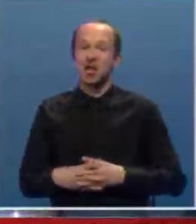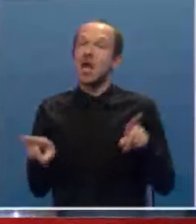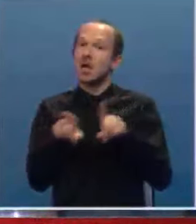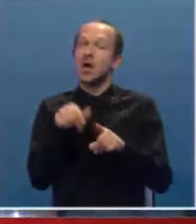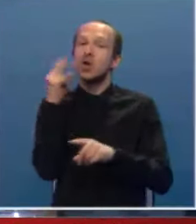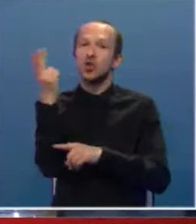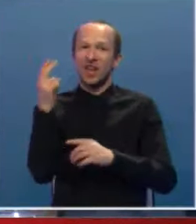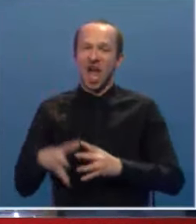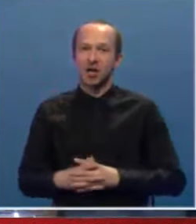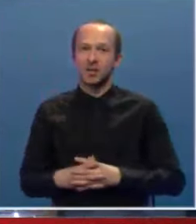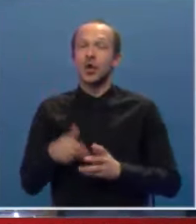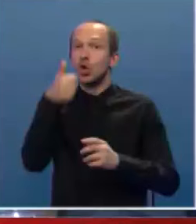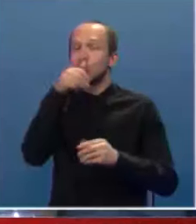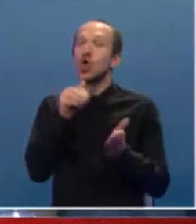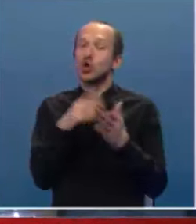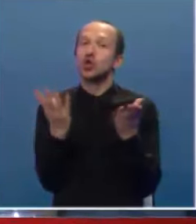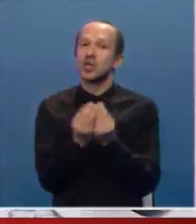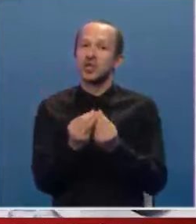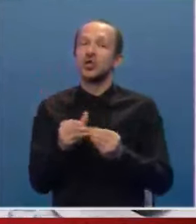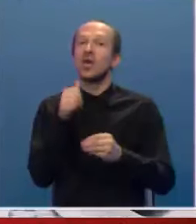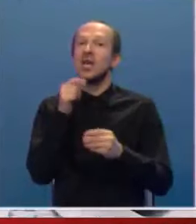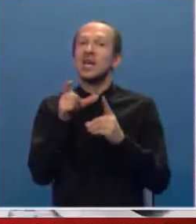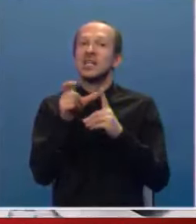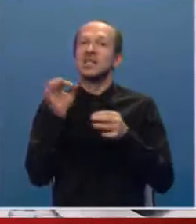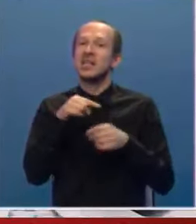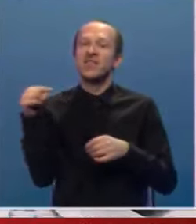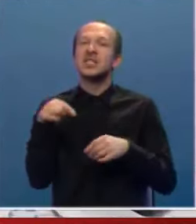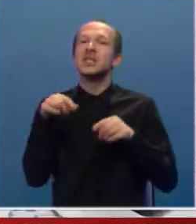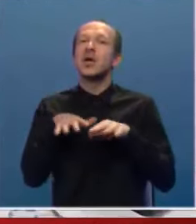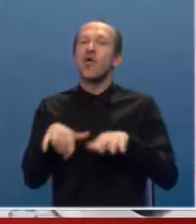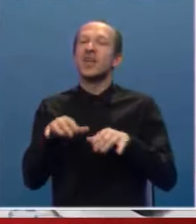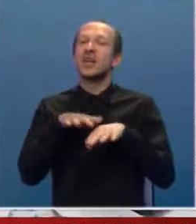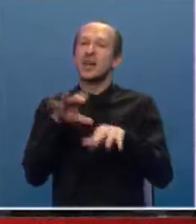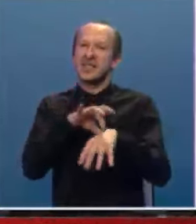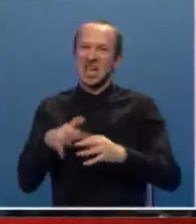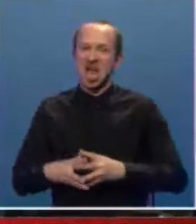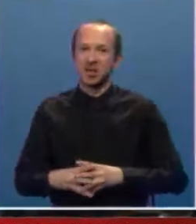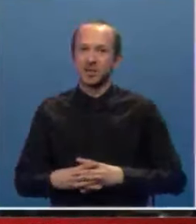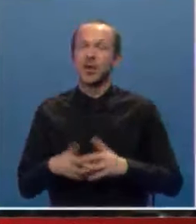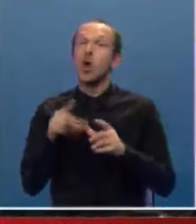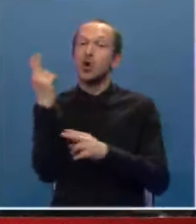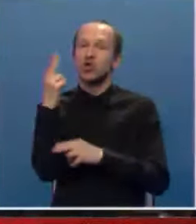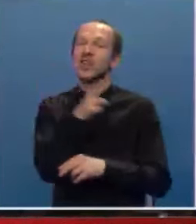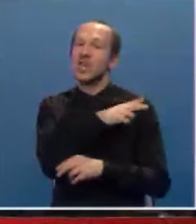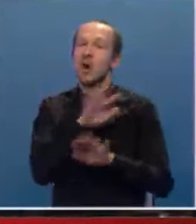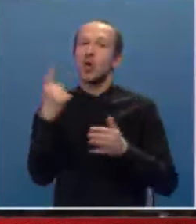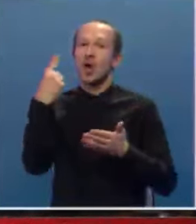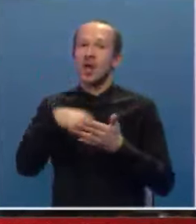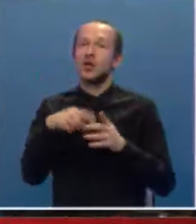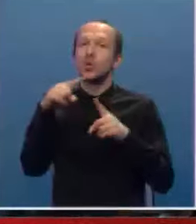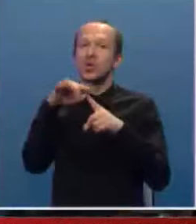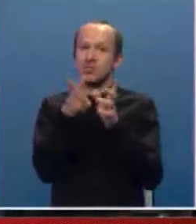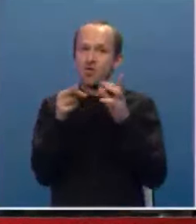kao i Slovenija. Ono što im je još zajedničko je deficit specijalista ove grane medicine. U Sloveniji ima oko 1000